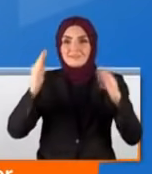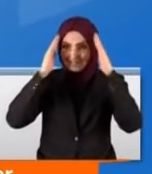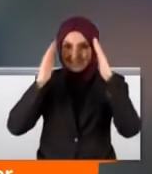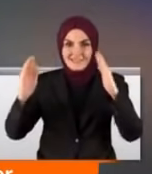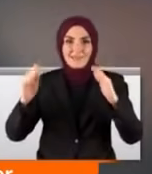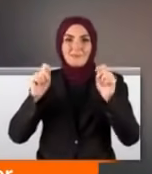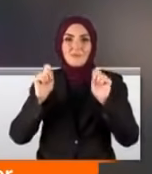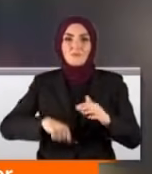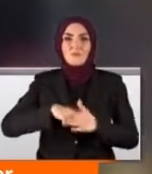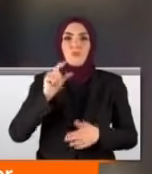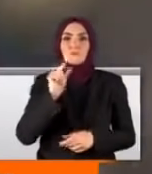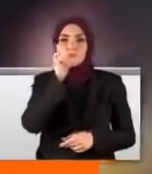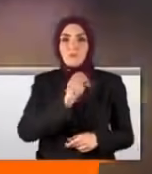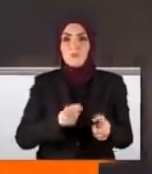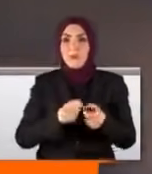yere düştü.